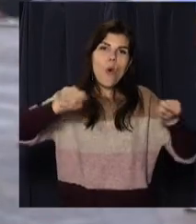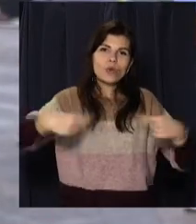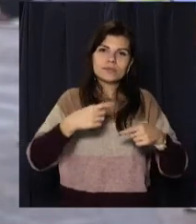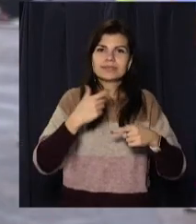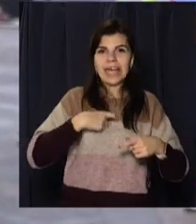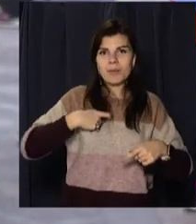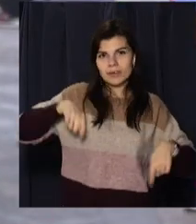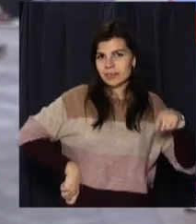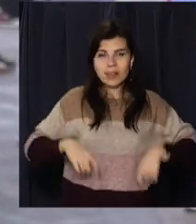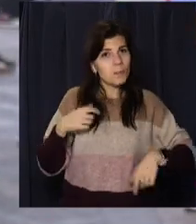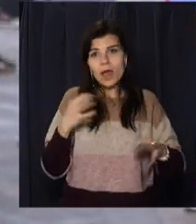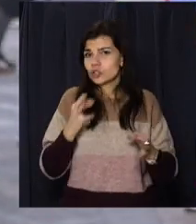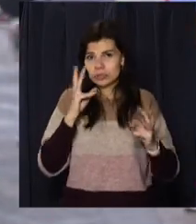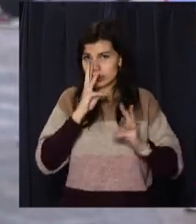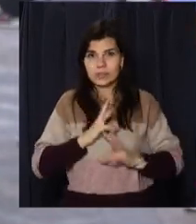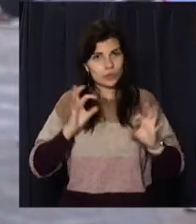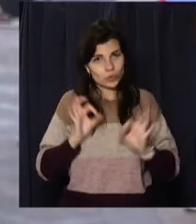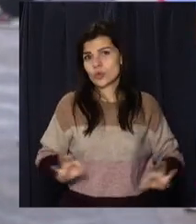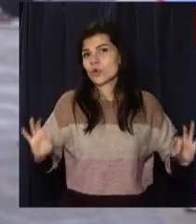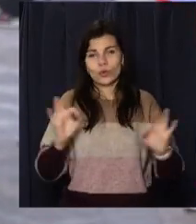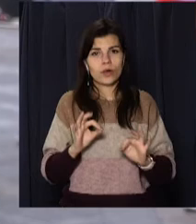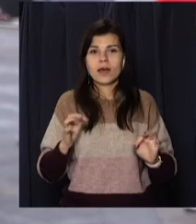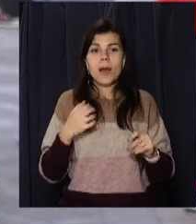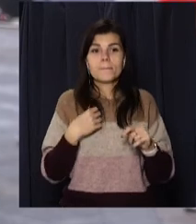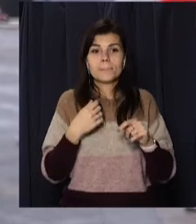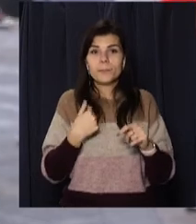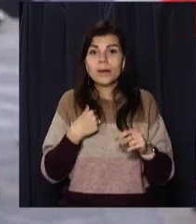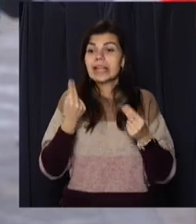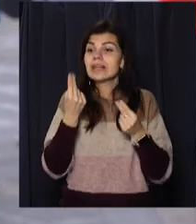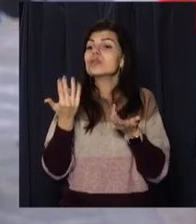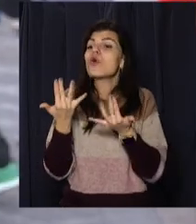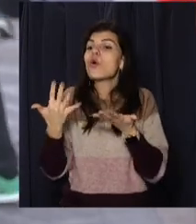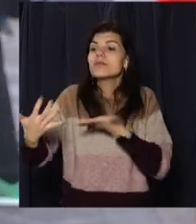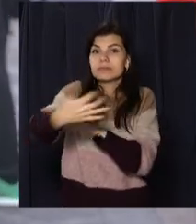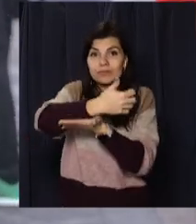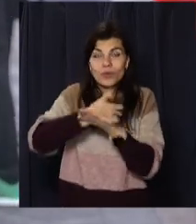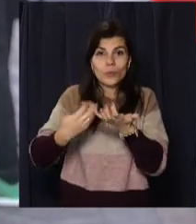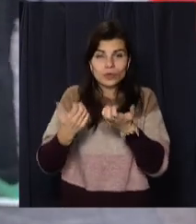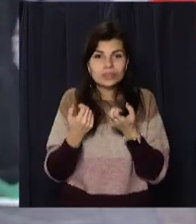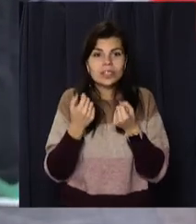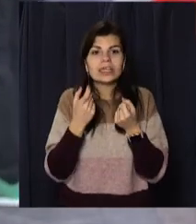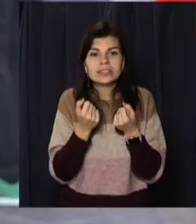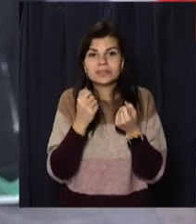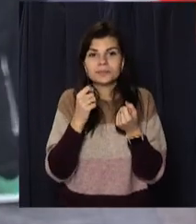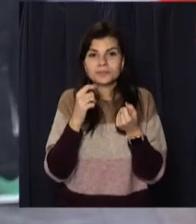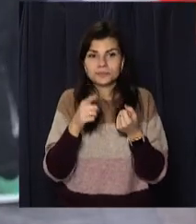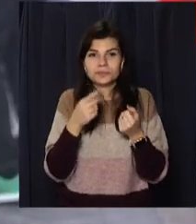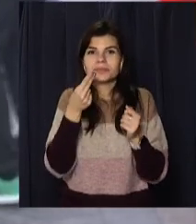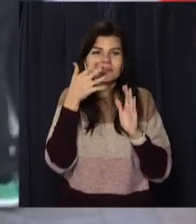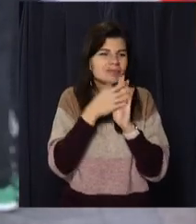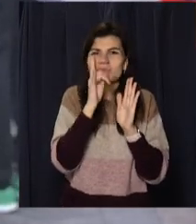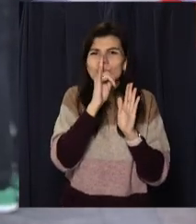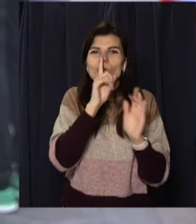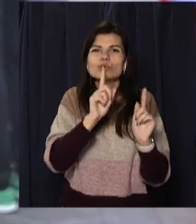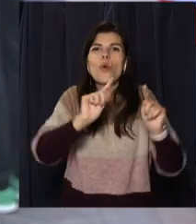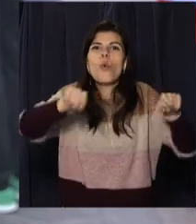организаторов, мы ничего не зарабатываем на этом мероприятии. Мы перечисляем за там маленьким кусочком прямых расходов,